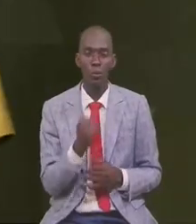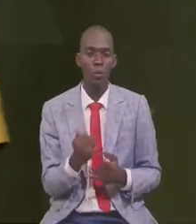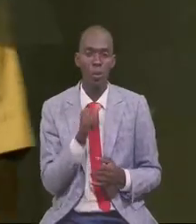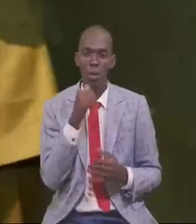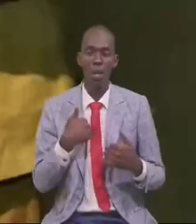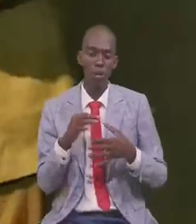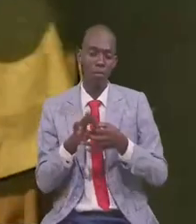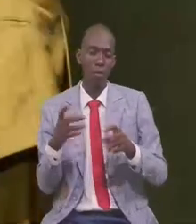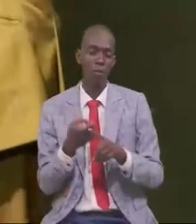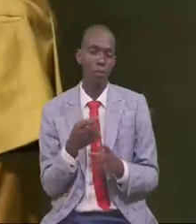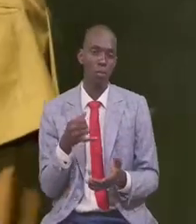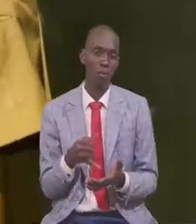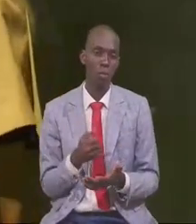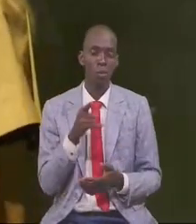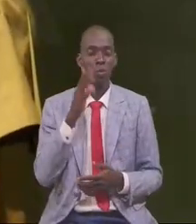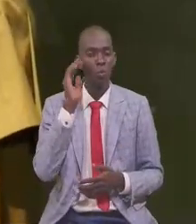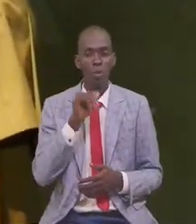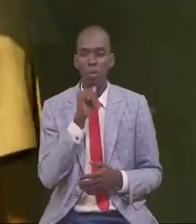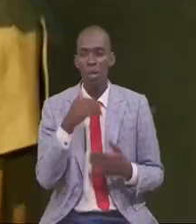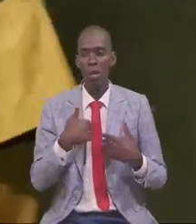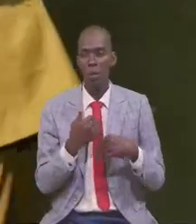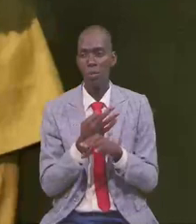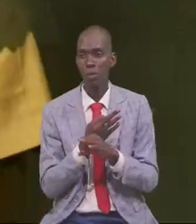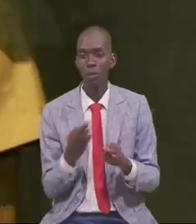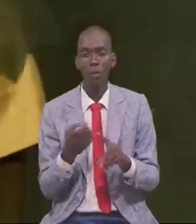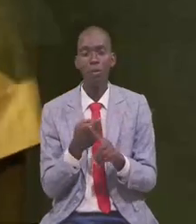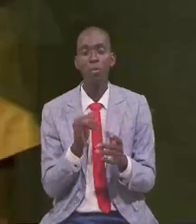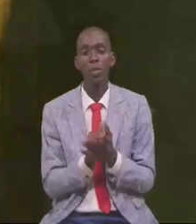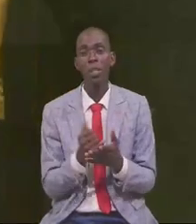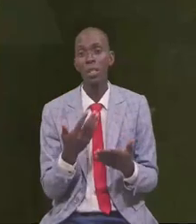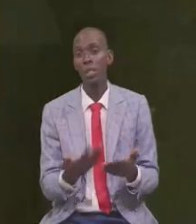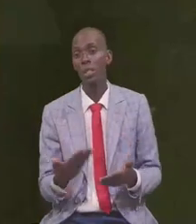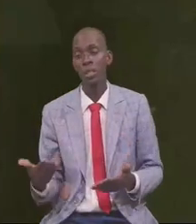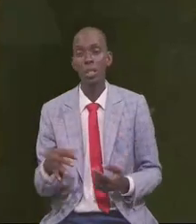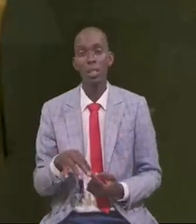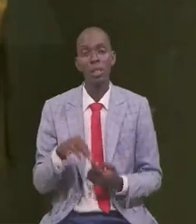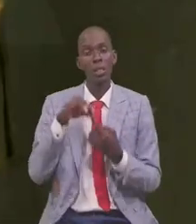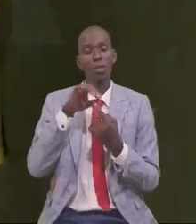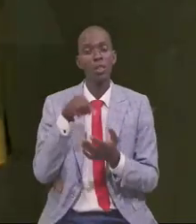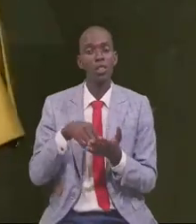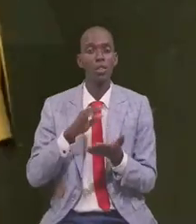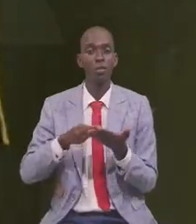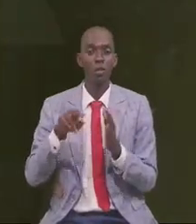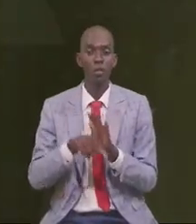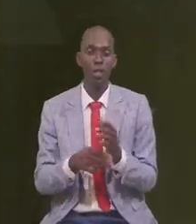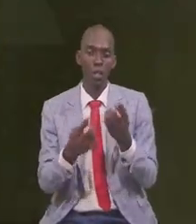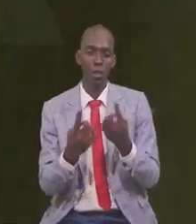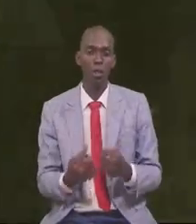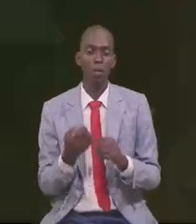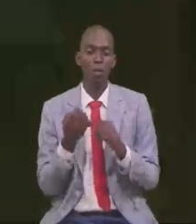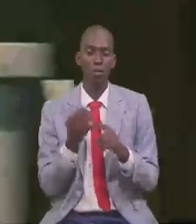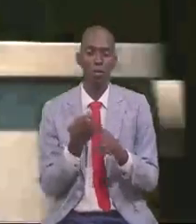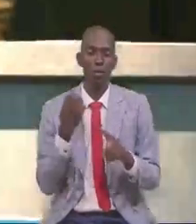chose. Vous ne pourrez avoir de libération de ces choses, à moins que ce pardon ne vienne du